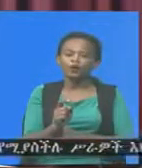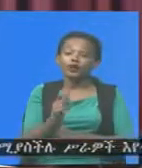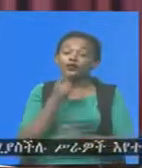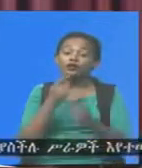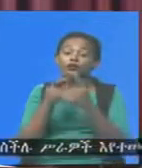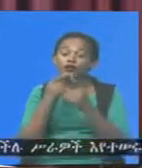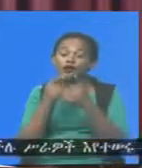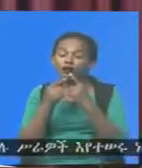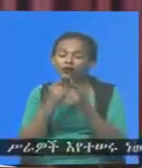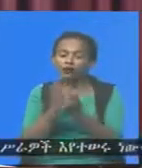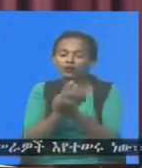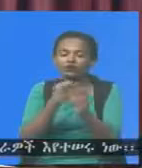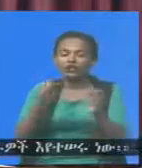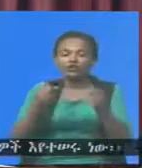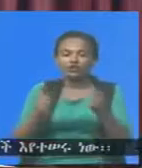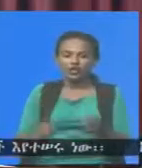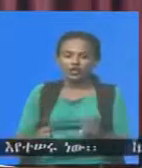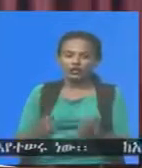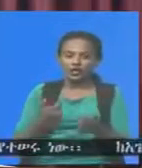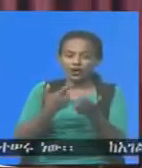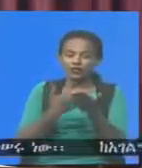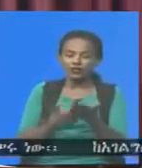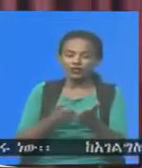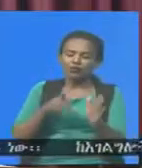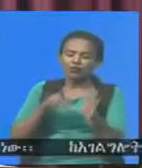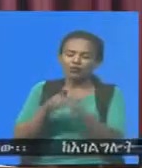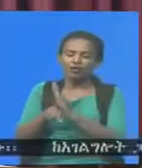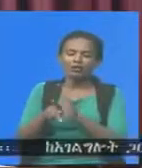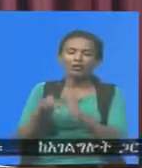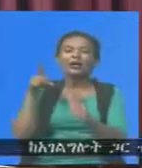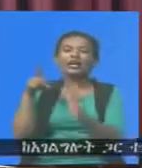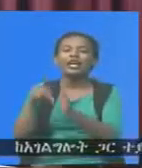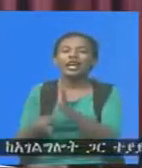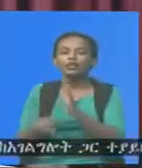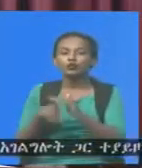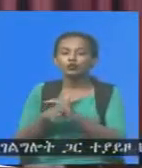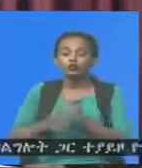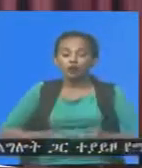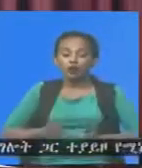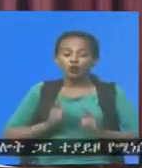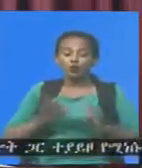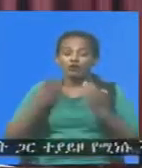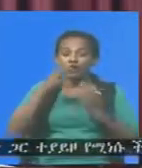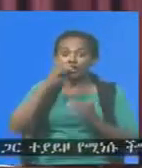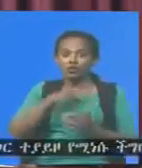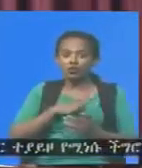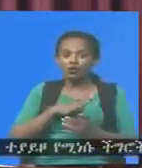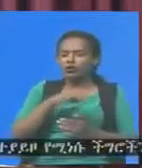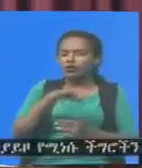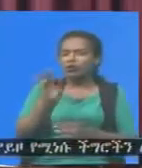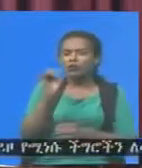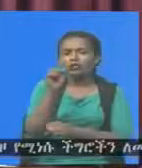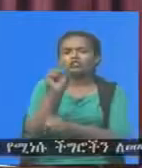ተነጋግረን መፍታት እንችላለን። በዚህ በመግደልና በመገዳደል ውስጥ መኖር የፈለገ ሰው ያው የተሸነፈ ሰው